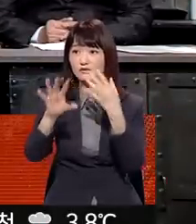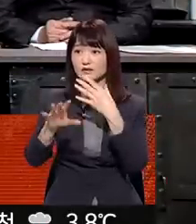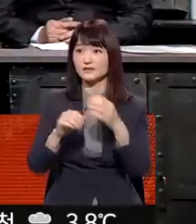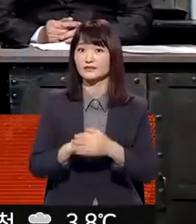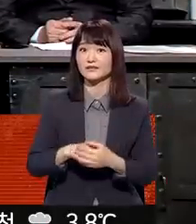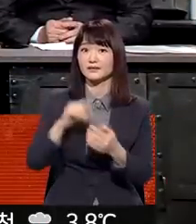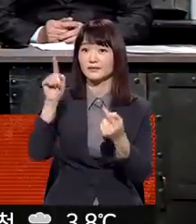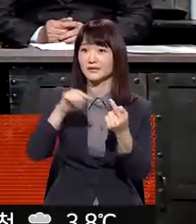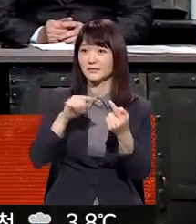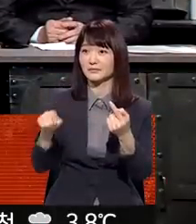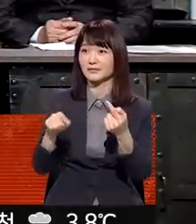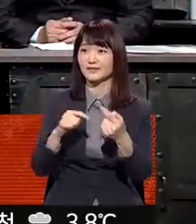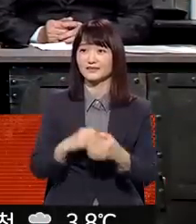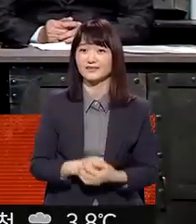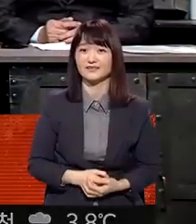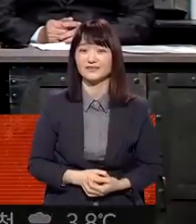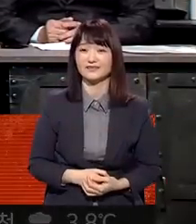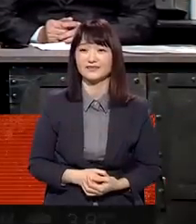아니